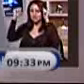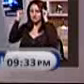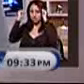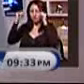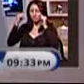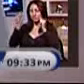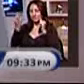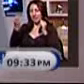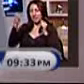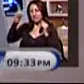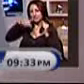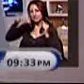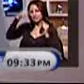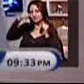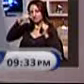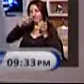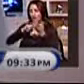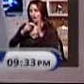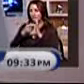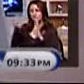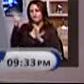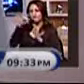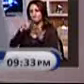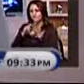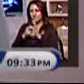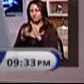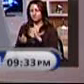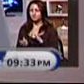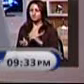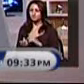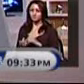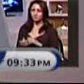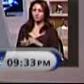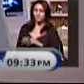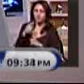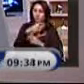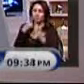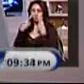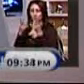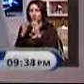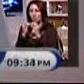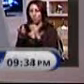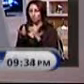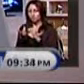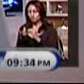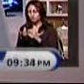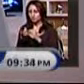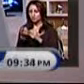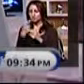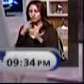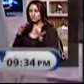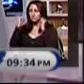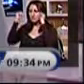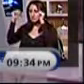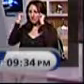30 يونيو الجاري ازاي؟ يعني اسم الولايات اللي انت تتوقعها. الثورة